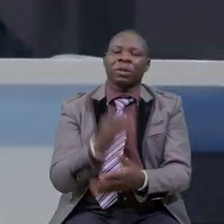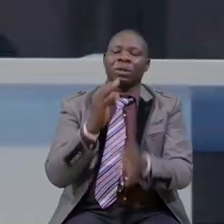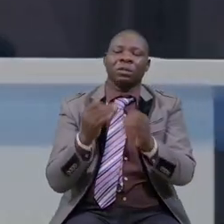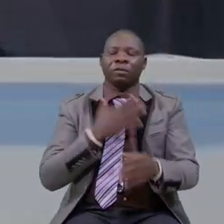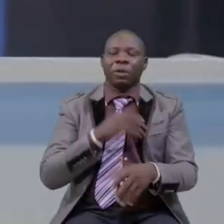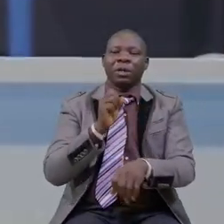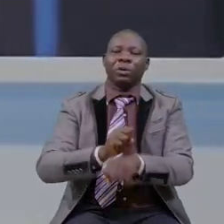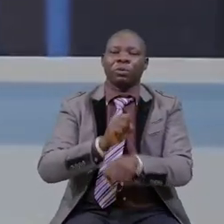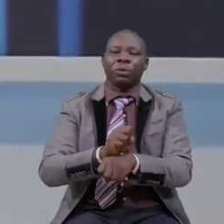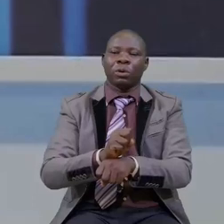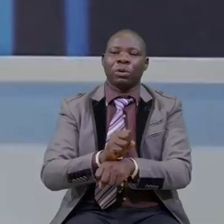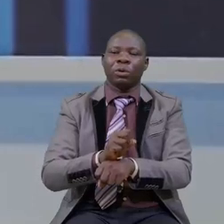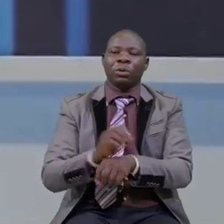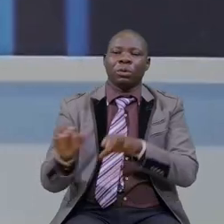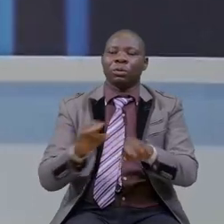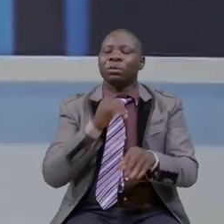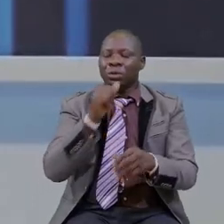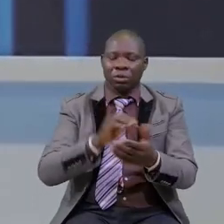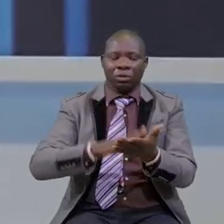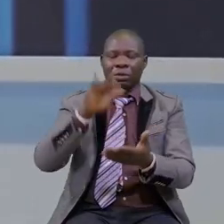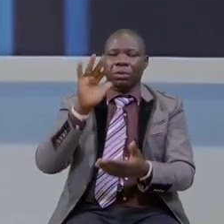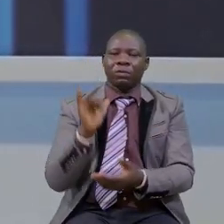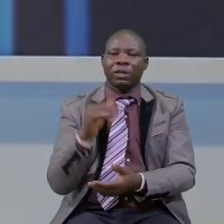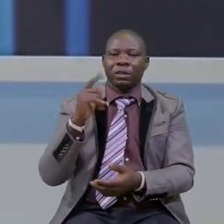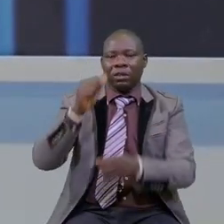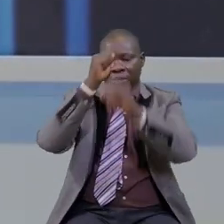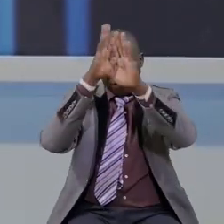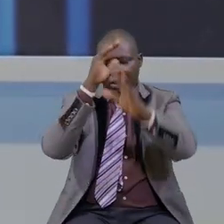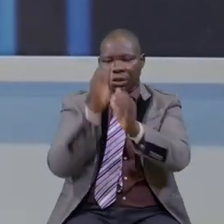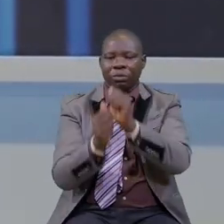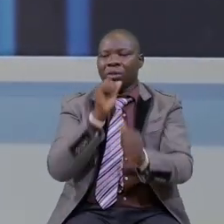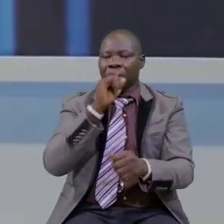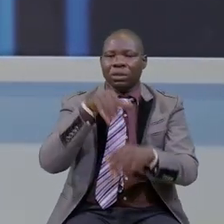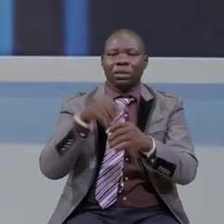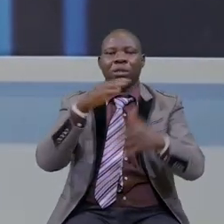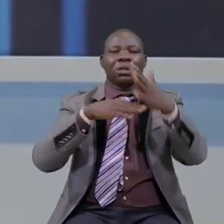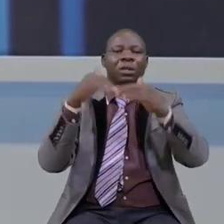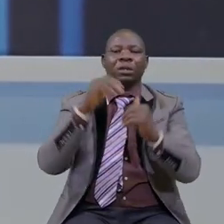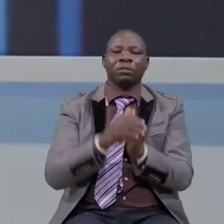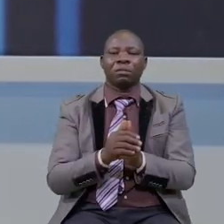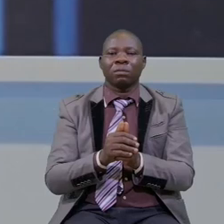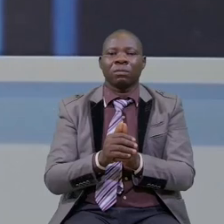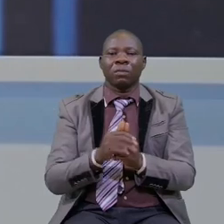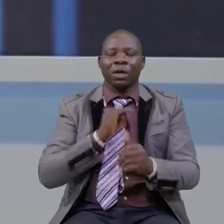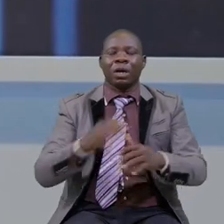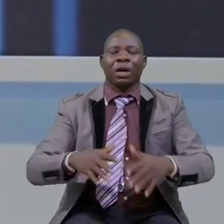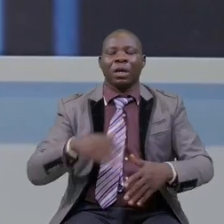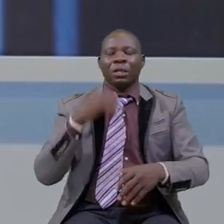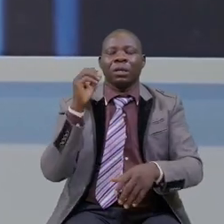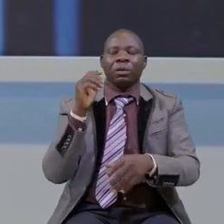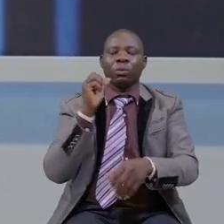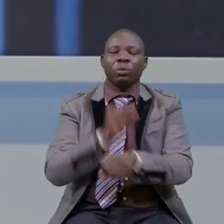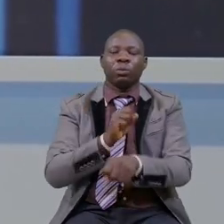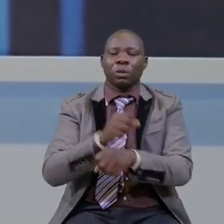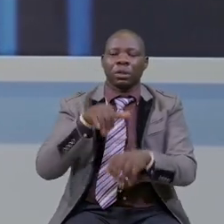Si mon œuvre ne glorifie pas le Père qui est dans les cieux, je travaille